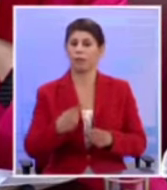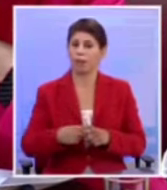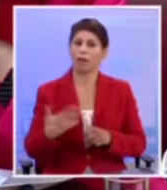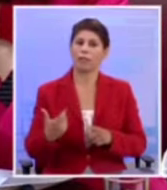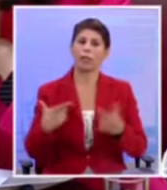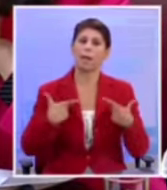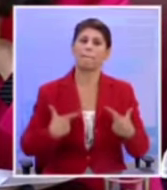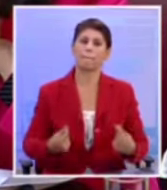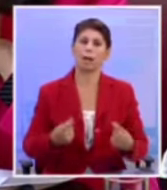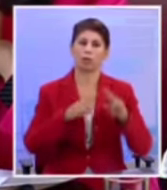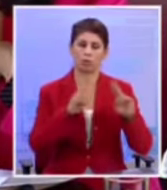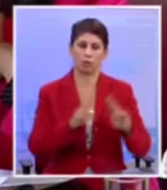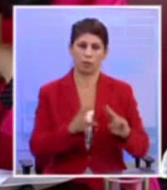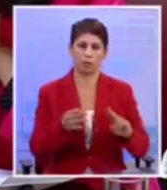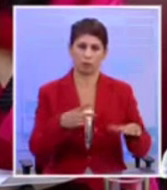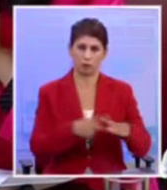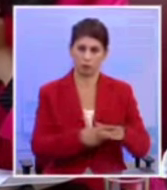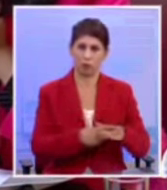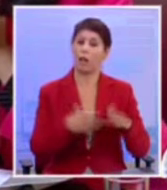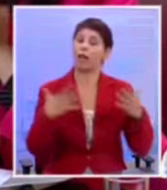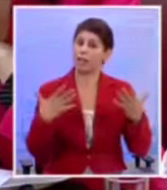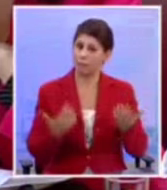είναι μέλος του Διεθνούς Νομισματικού Ταμείου.